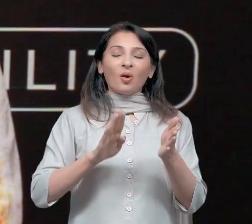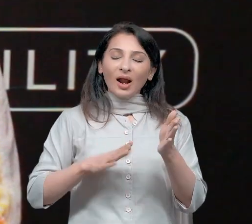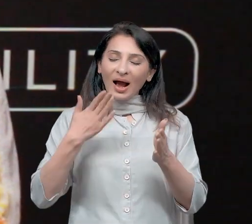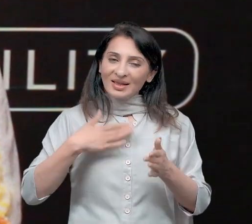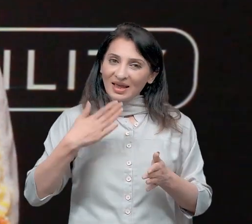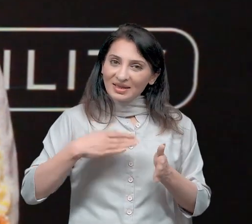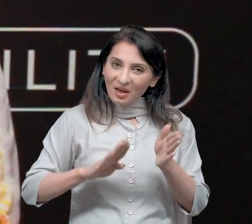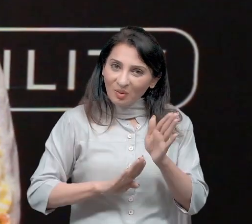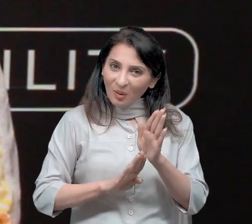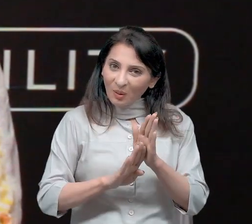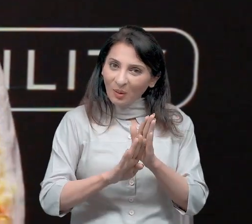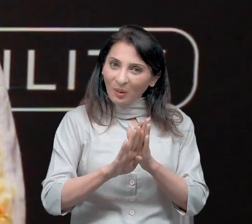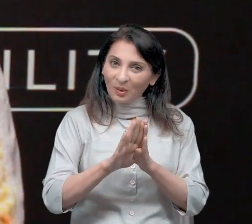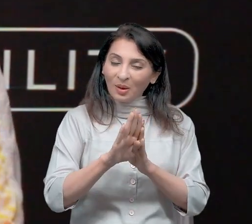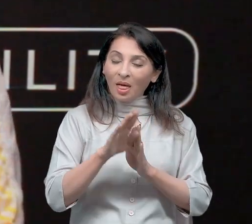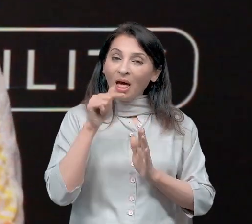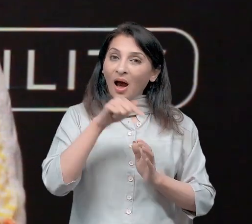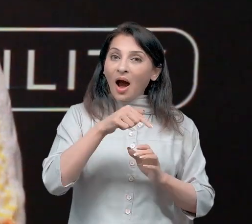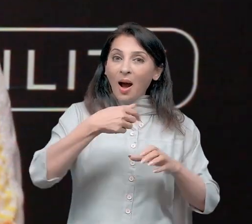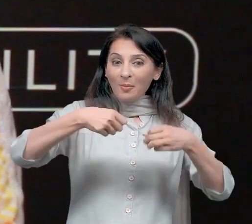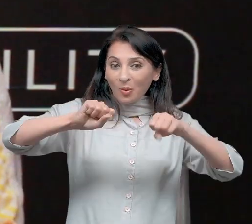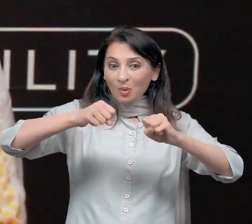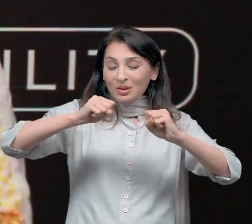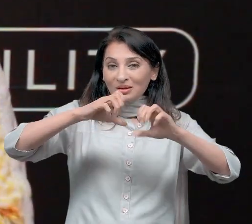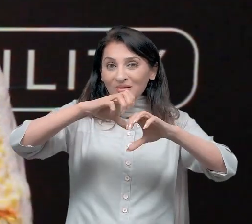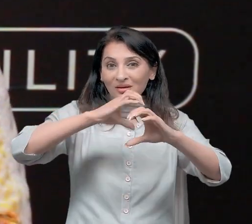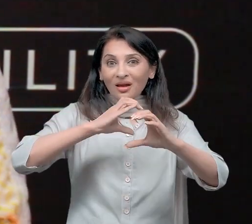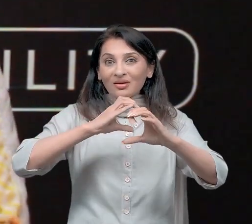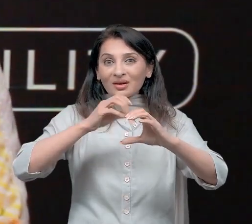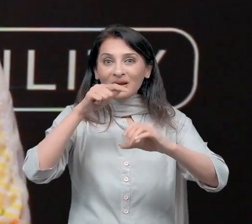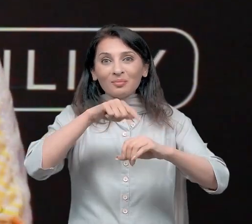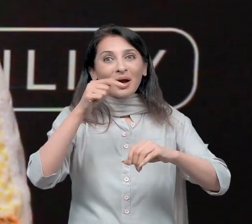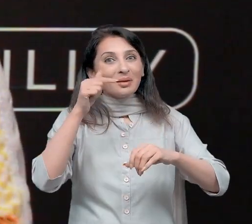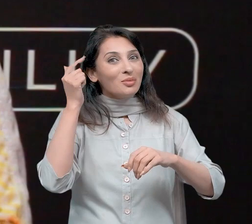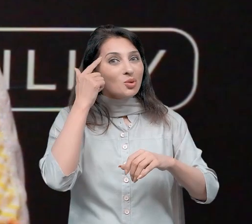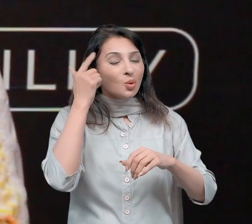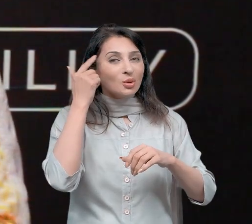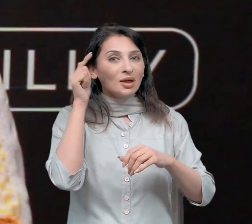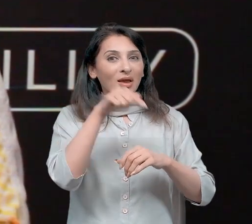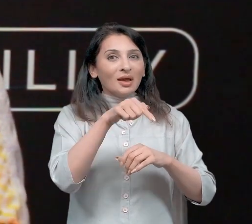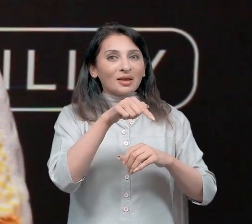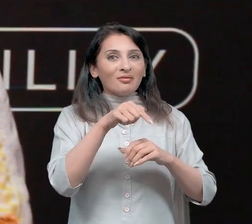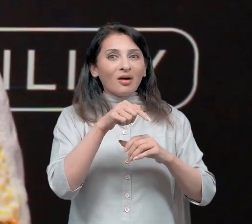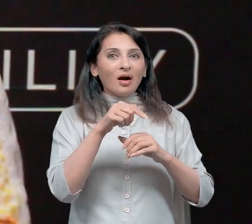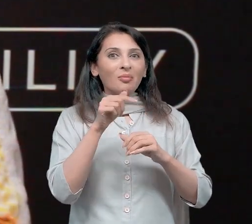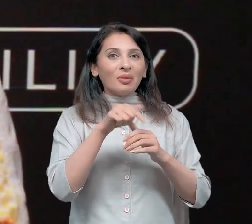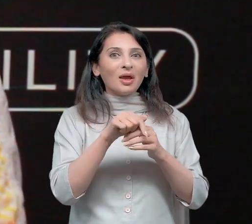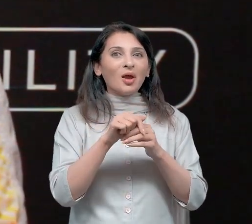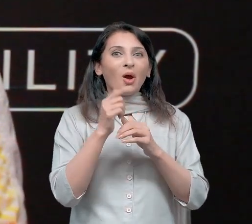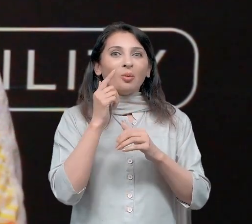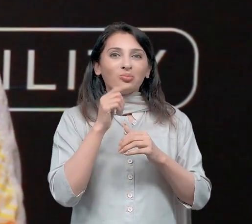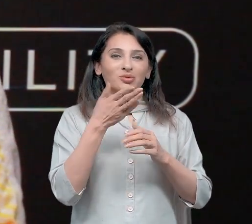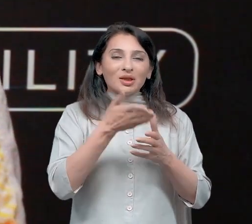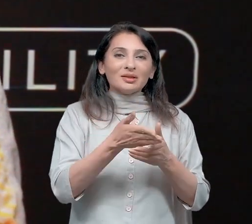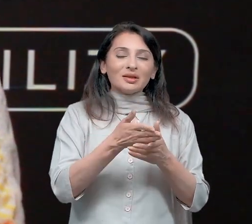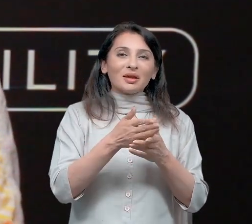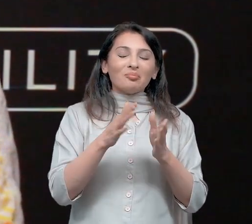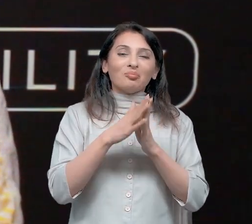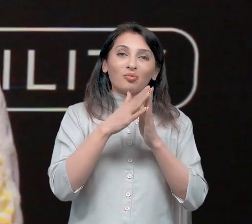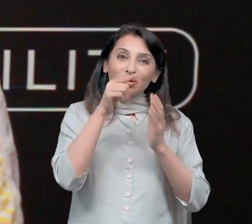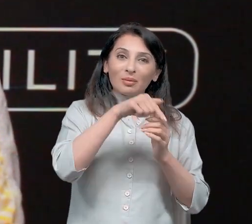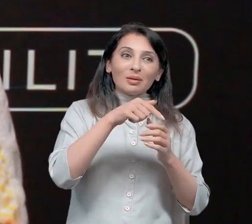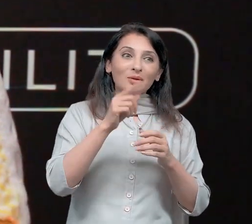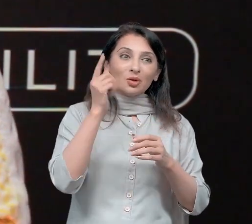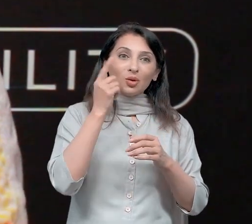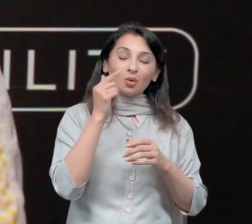اس رکشہ ڈرائیور کا سوچئے جو پاکستانی ماحول میں جہاں عورتوں کی بچیوں کے پیدائش پہ لوگ افسوس کرتے ہیں، ارے